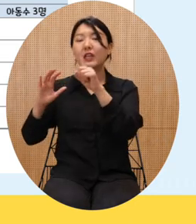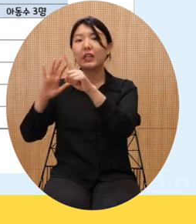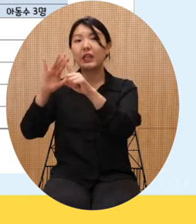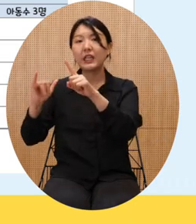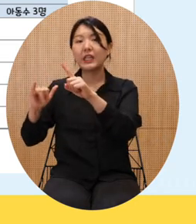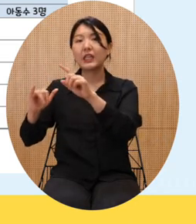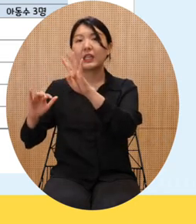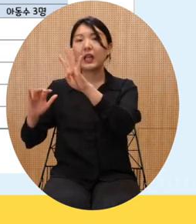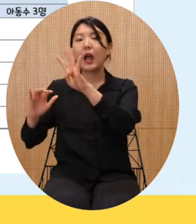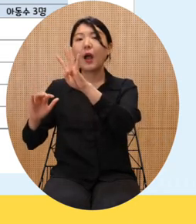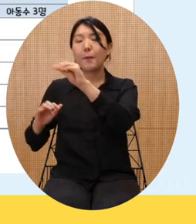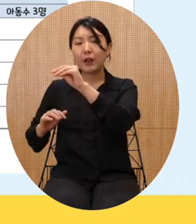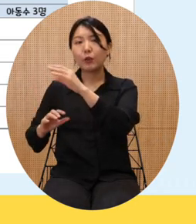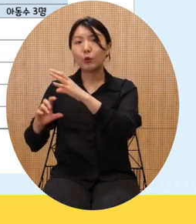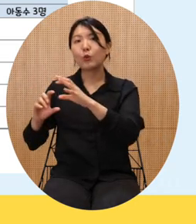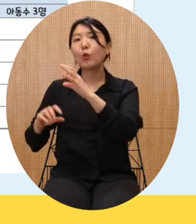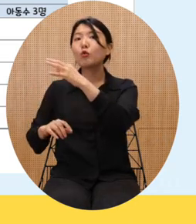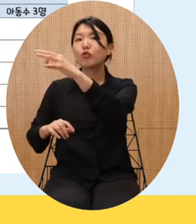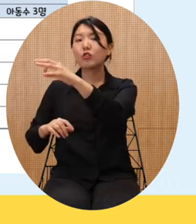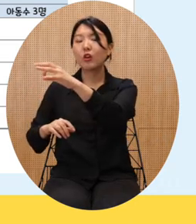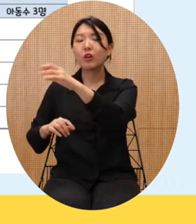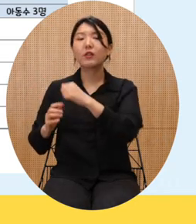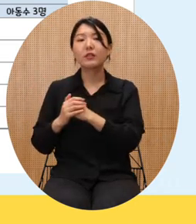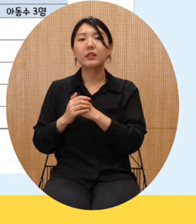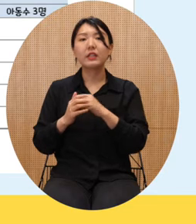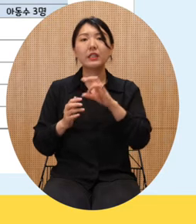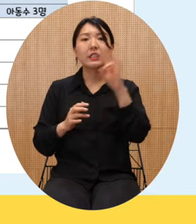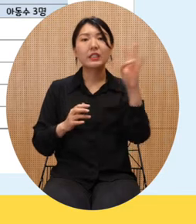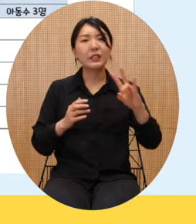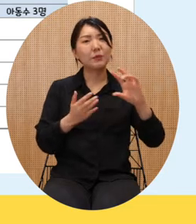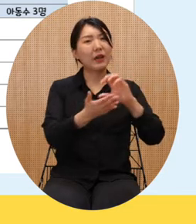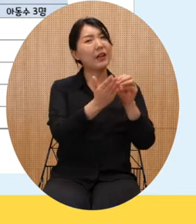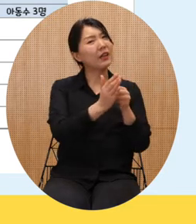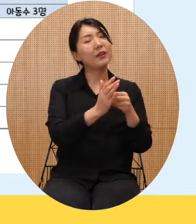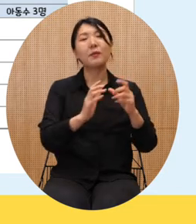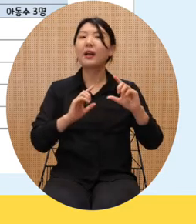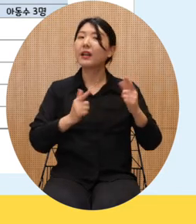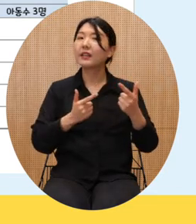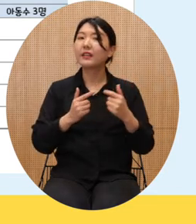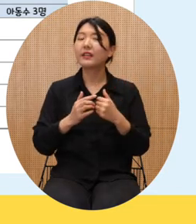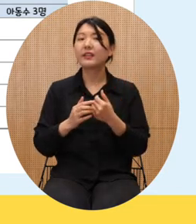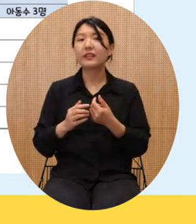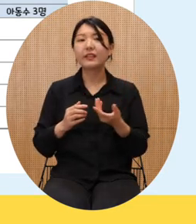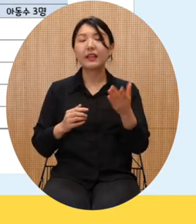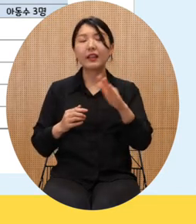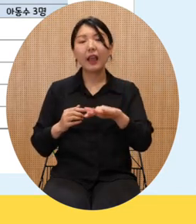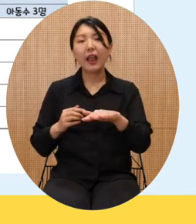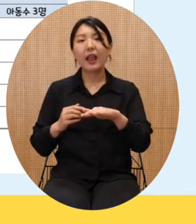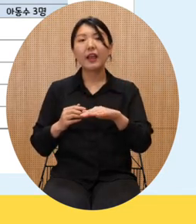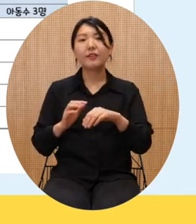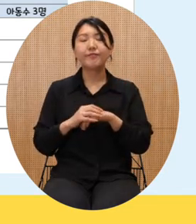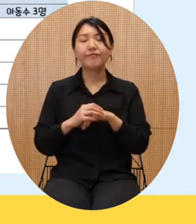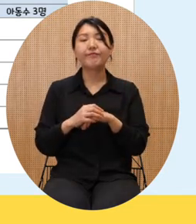기준으로 아동 1인당 4만 원을 지원하는, 그러니까 시흥시만큼은 못하고 있죠. 못할 예정인데